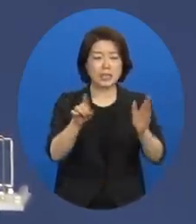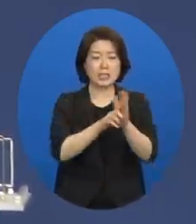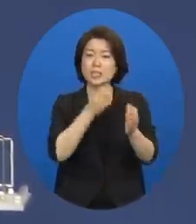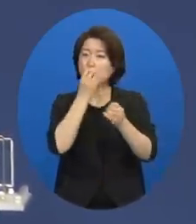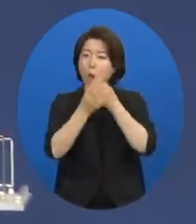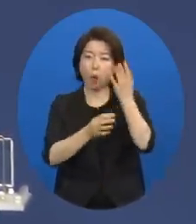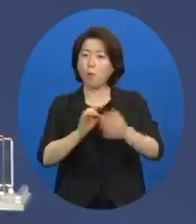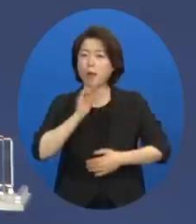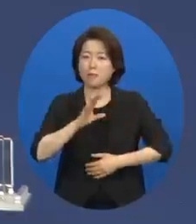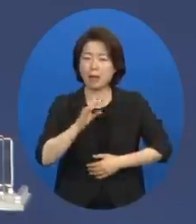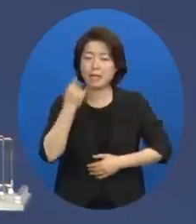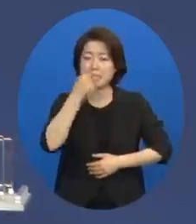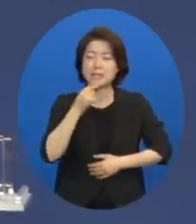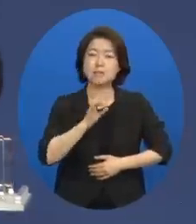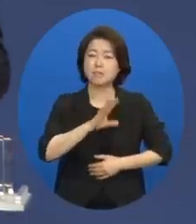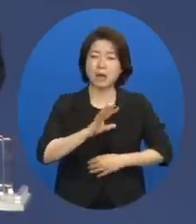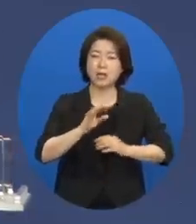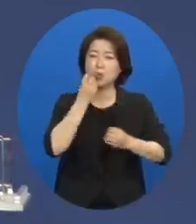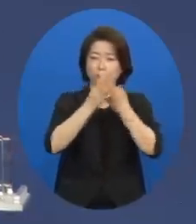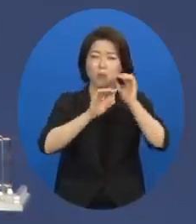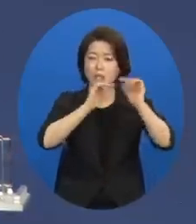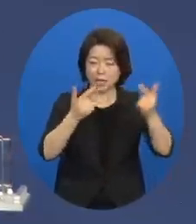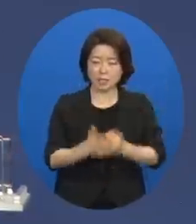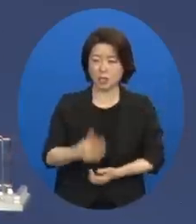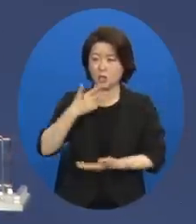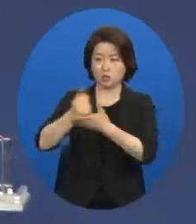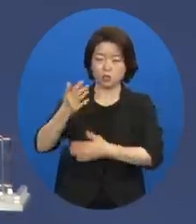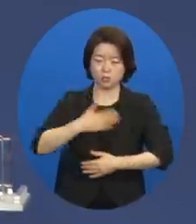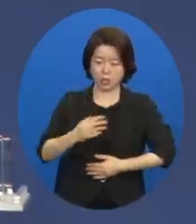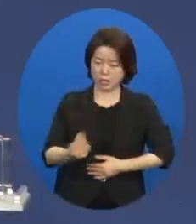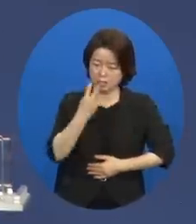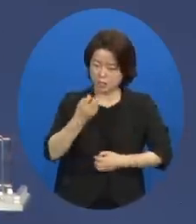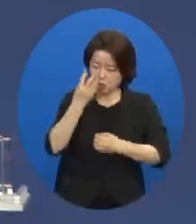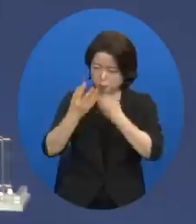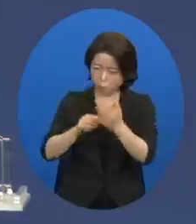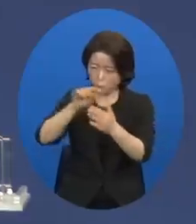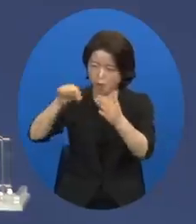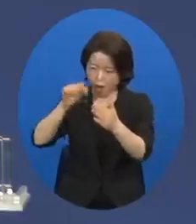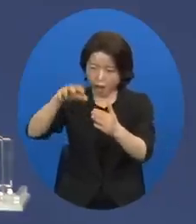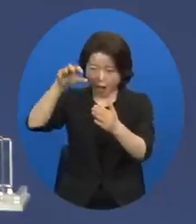고백을 입에 발린 고백을 하는 게 아니라 주님 내가 이 생명의 고백 앞에